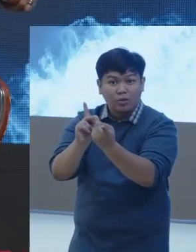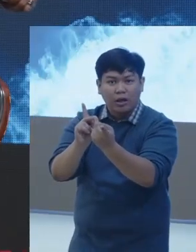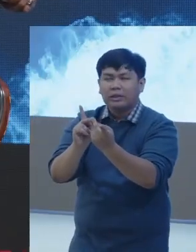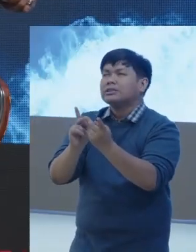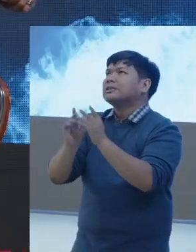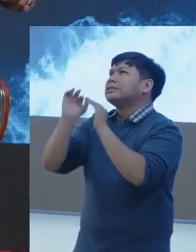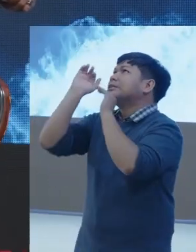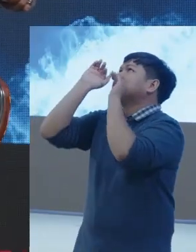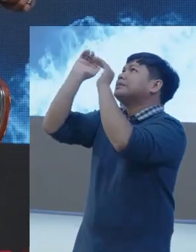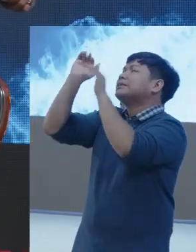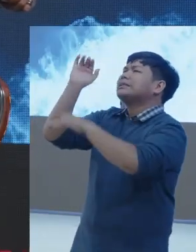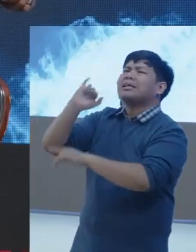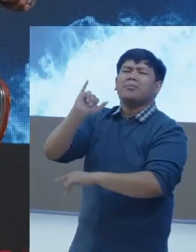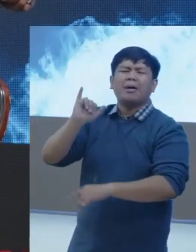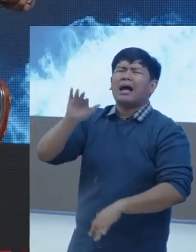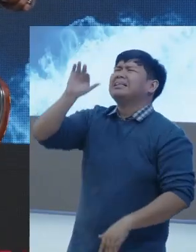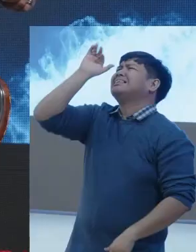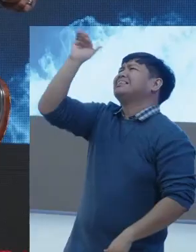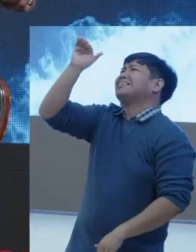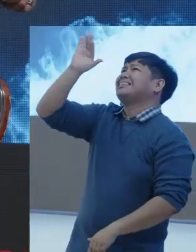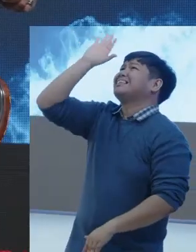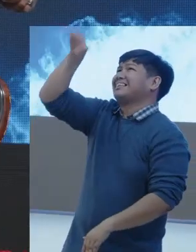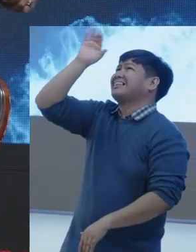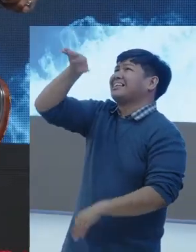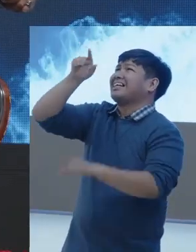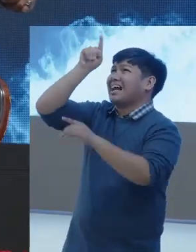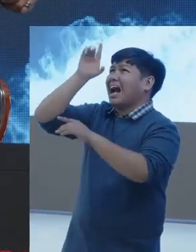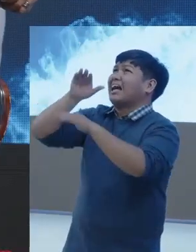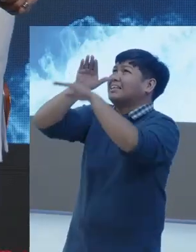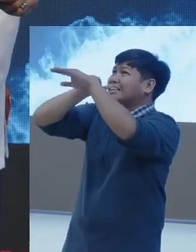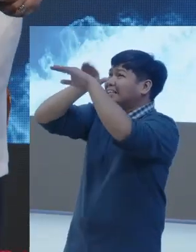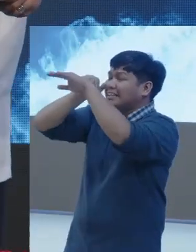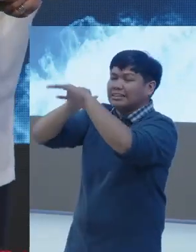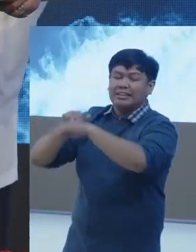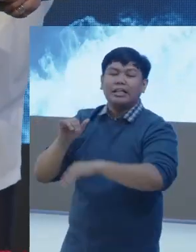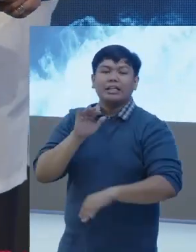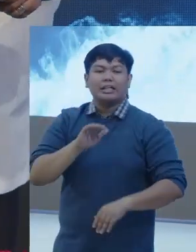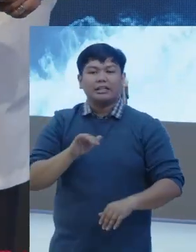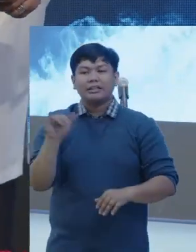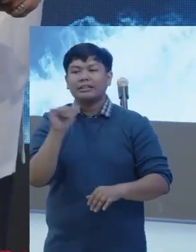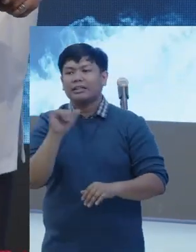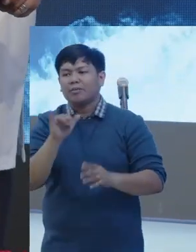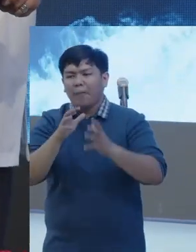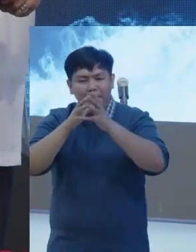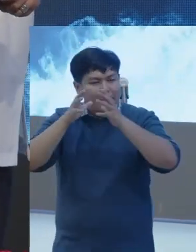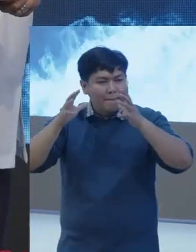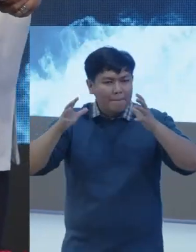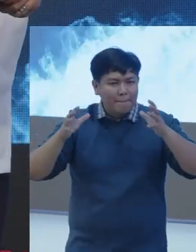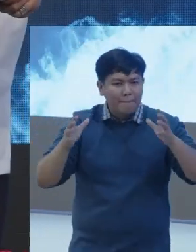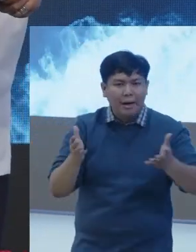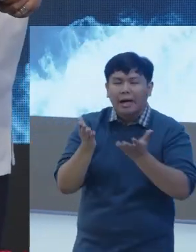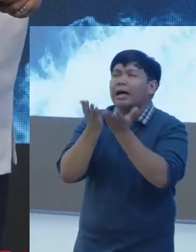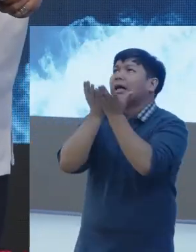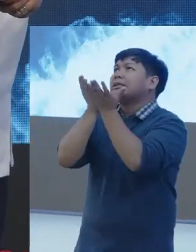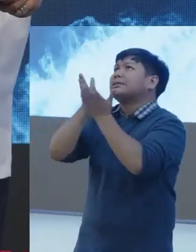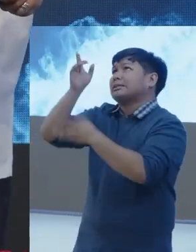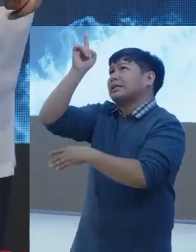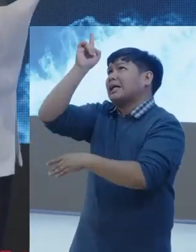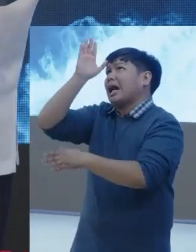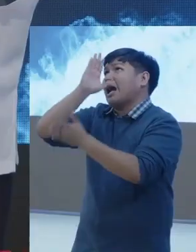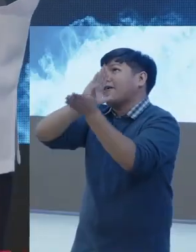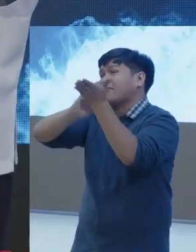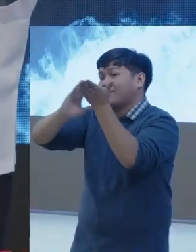sa 2 Chronicles chapter 20 verse 3, ay madalas ginagamit ng mga hari sa kanilang mga